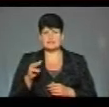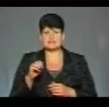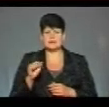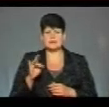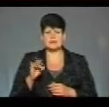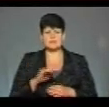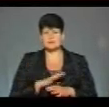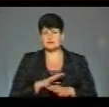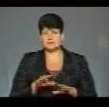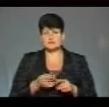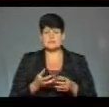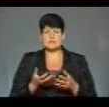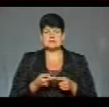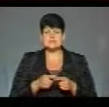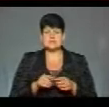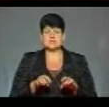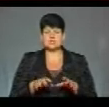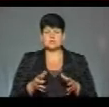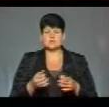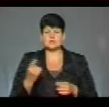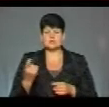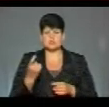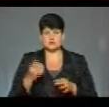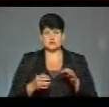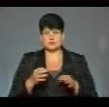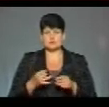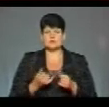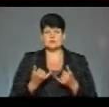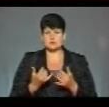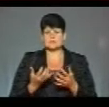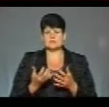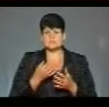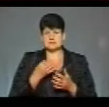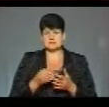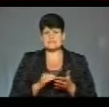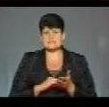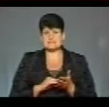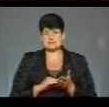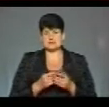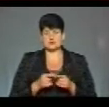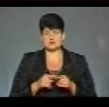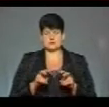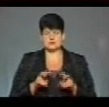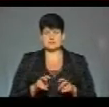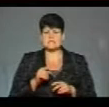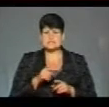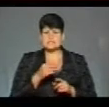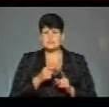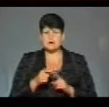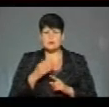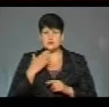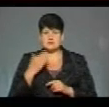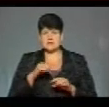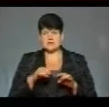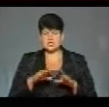Таке рішення прийняв господарський суд. Про це сьогодні повідомила секретарка цього садового управління Любов Кійко. За її словами, останнє рішення